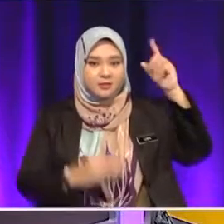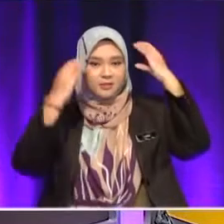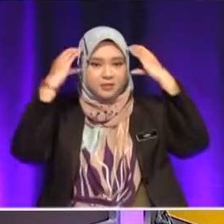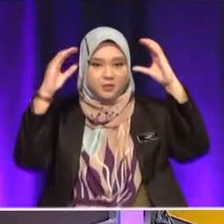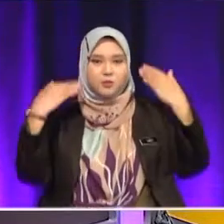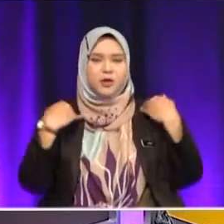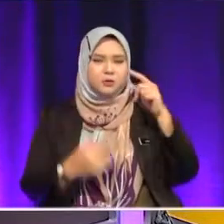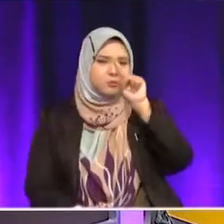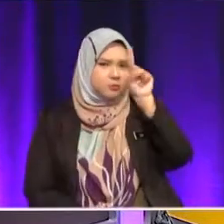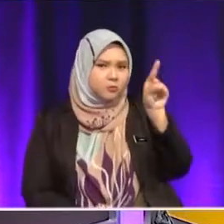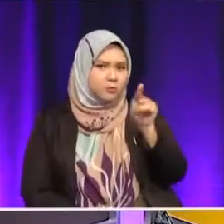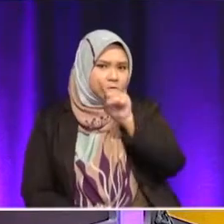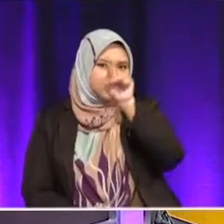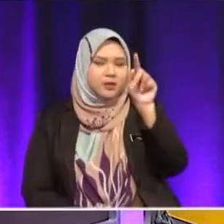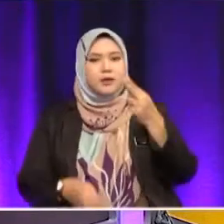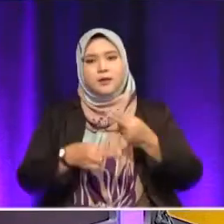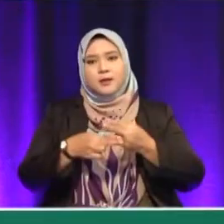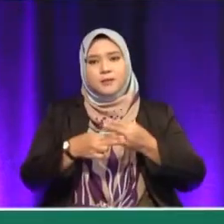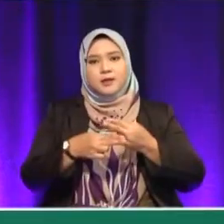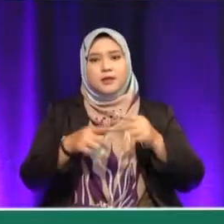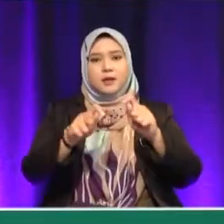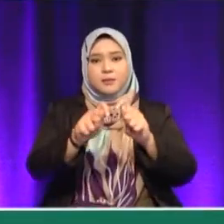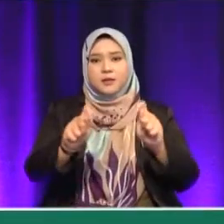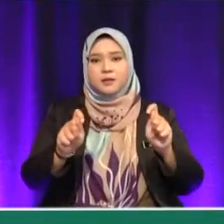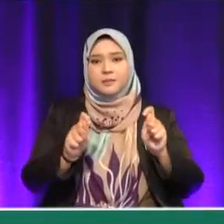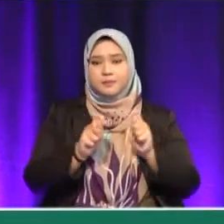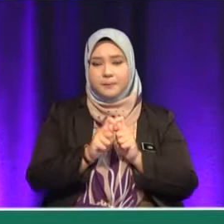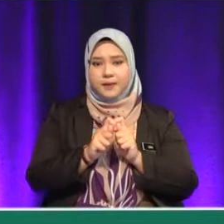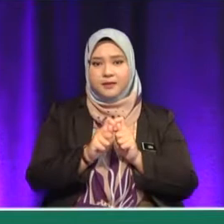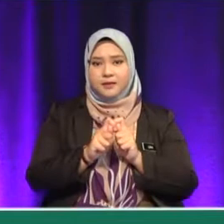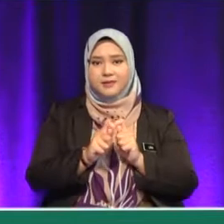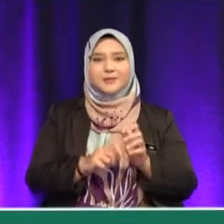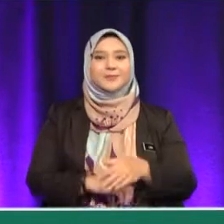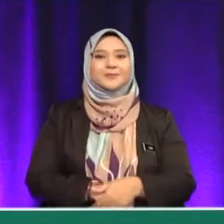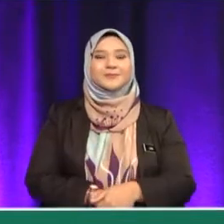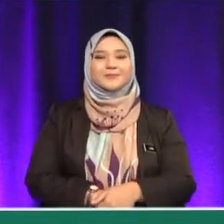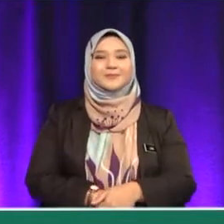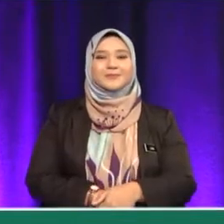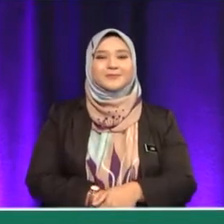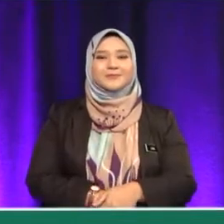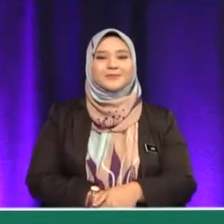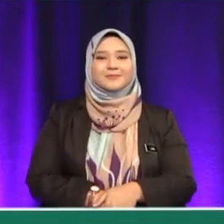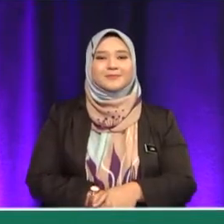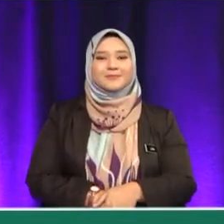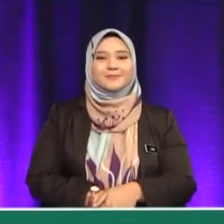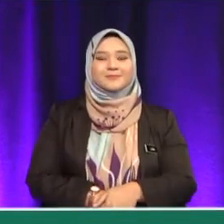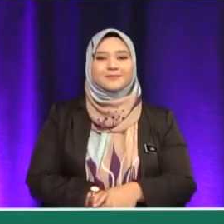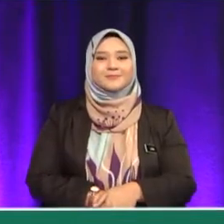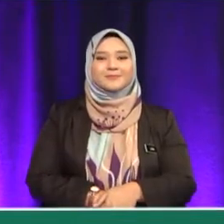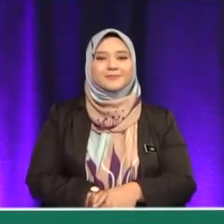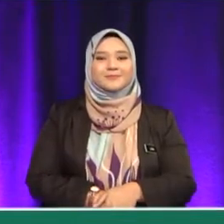runtuh gua badak gua Kajang Bukit bunuh orang perak tadi ditemukan di mana agak-agak Di